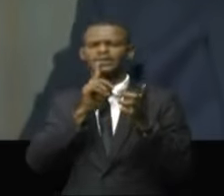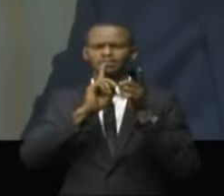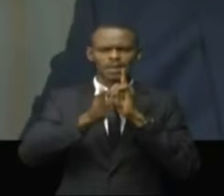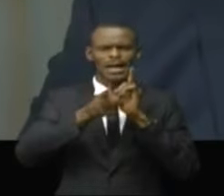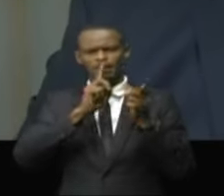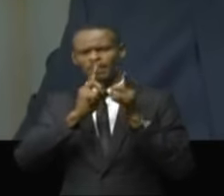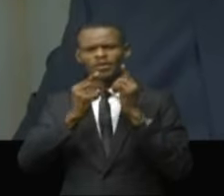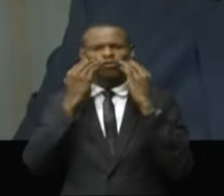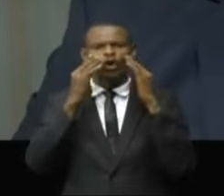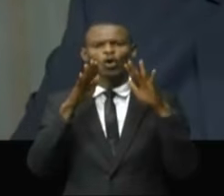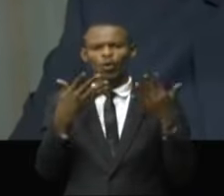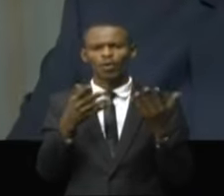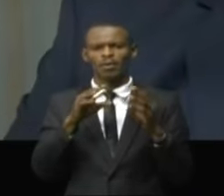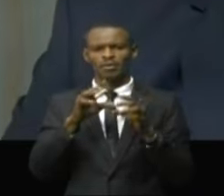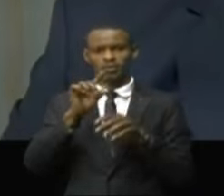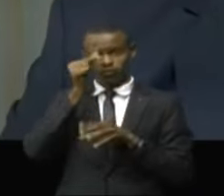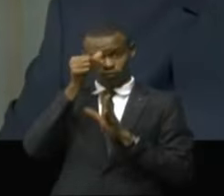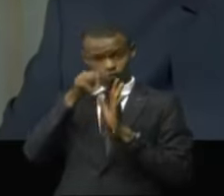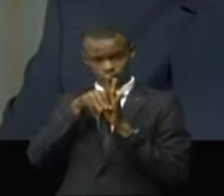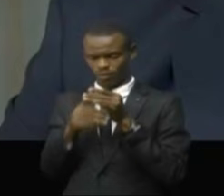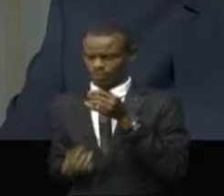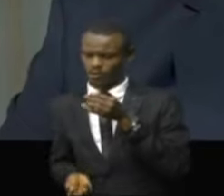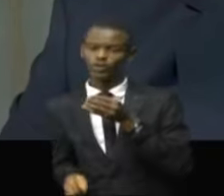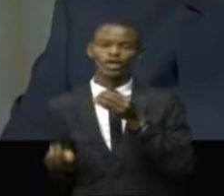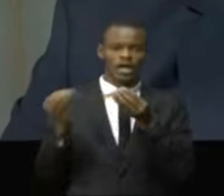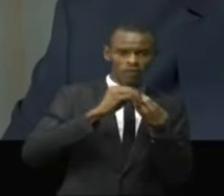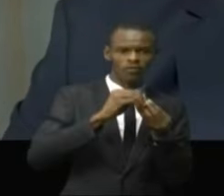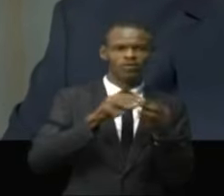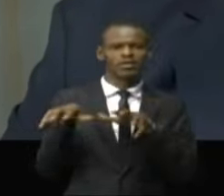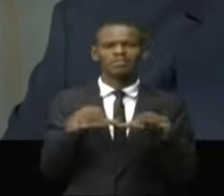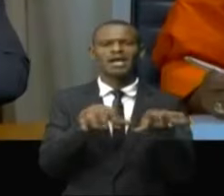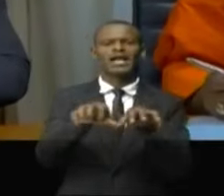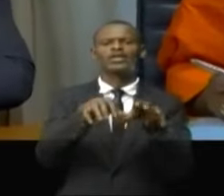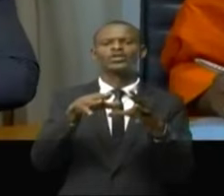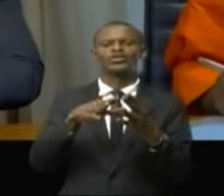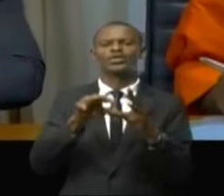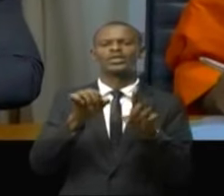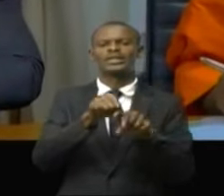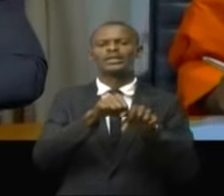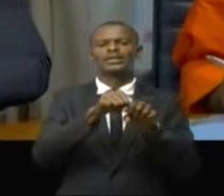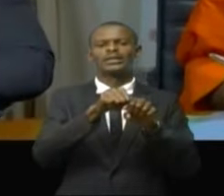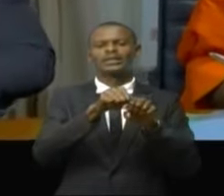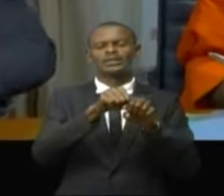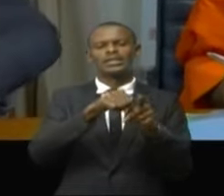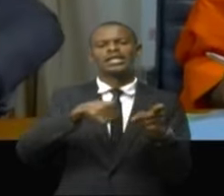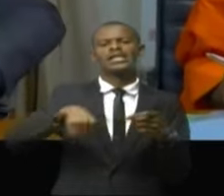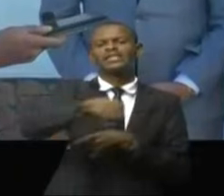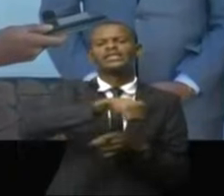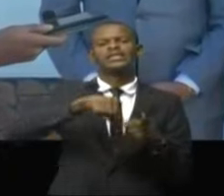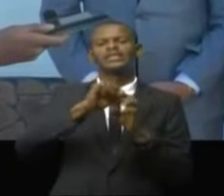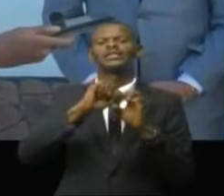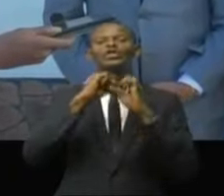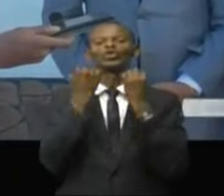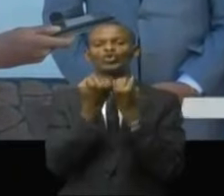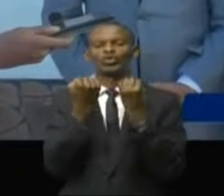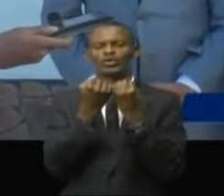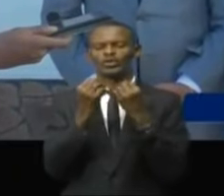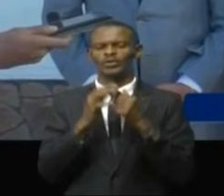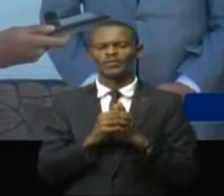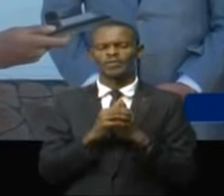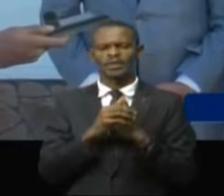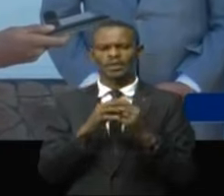secteurs sociaux. Le ministre d'État en charge du budget, Aimé Boj Sangara, fait le compte rendu de cette réunion. Le rapport